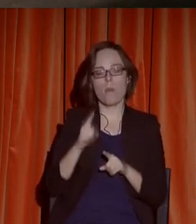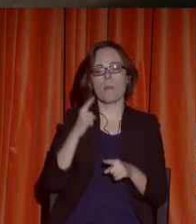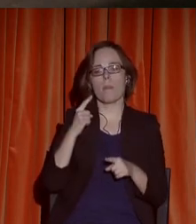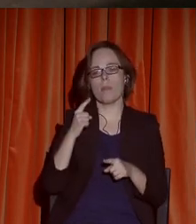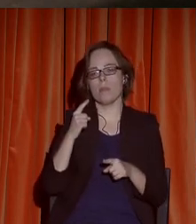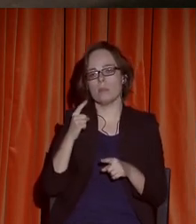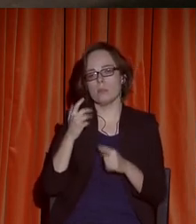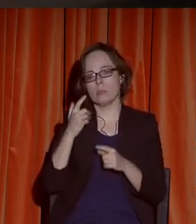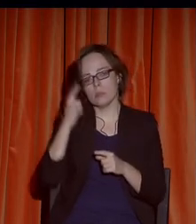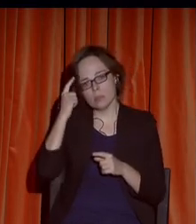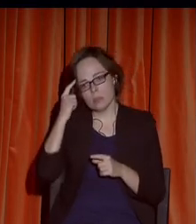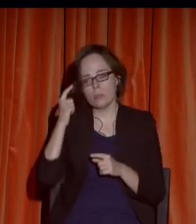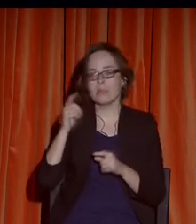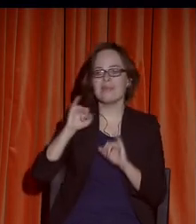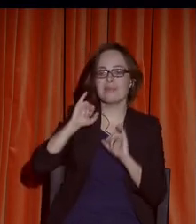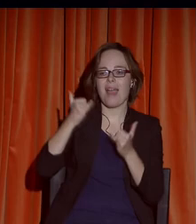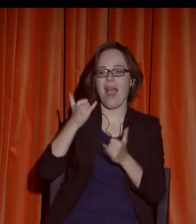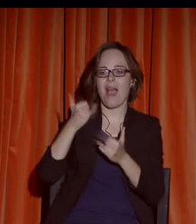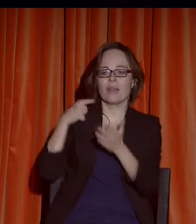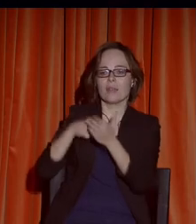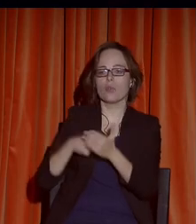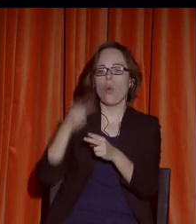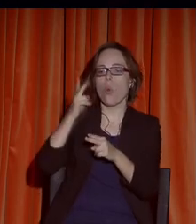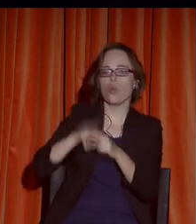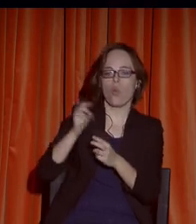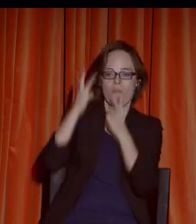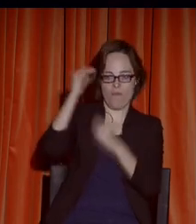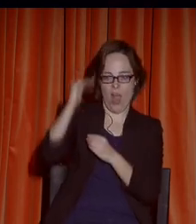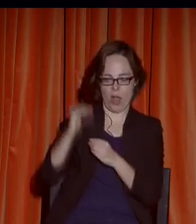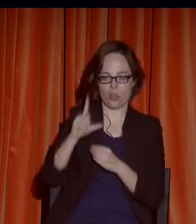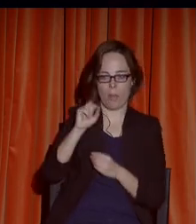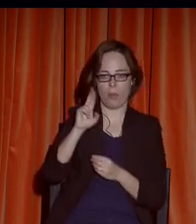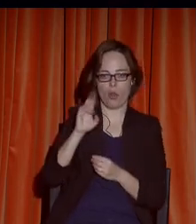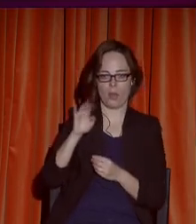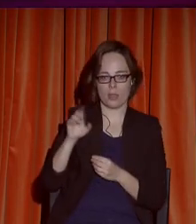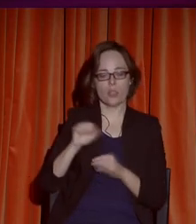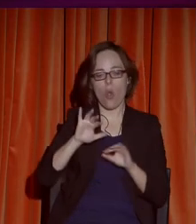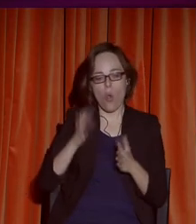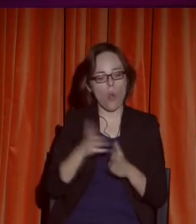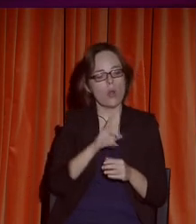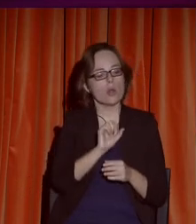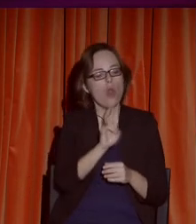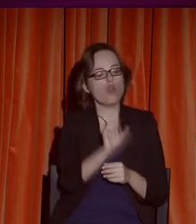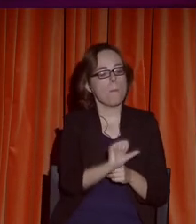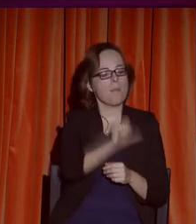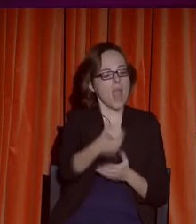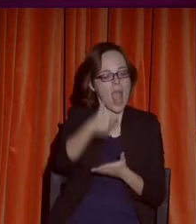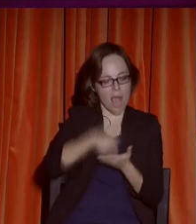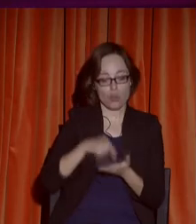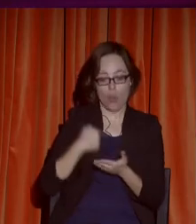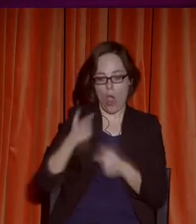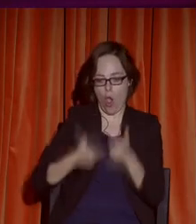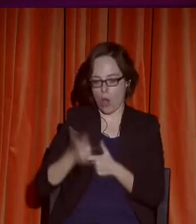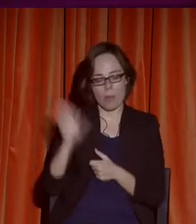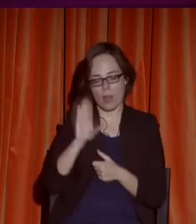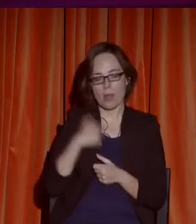priorytyzacji, priority policy, która wskazuje na to, że nie rozpoznajemy skarg według chronologicznego porządku, w jakim one wpłynęły do Trybunału, ale